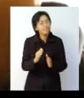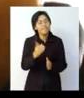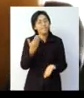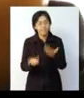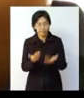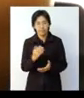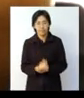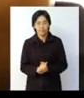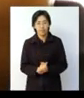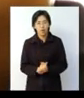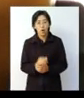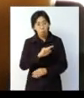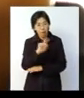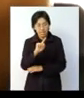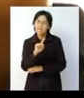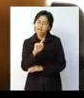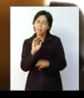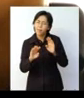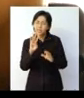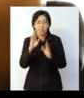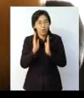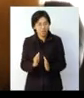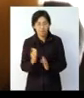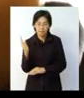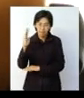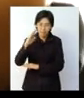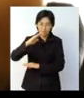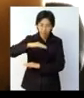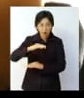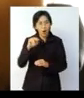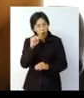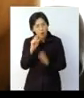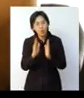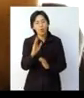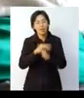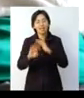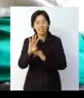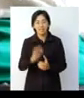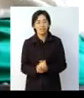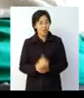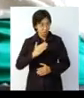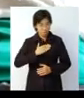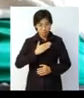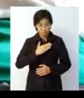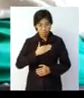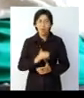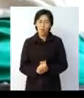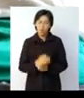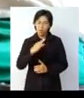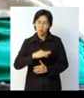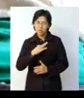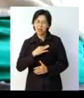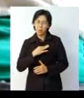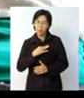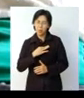ว่ากี่คนคร ับ แล้ววันนึงวันละ4 คน อ๋อวันละ4คน ก็อย่างผมตอนนี้ผมค่อน